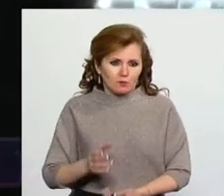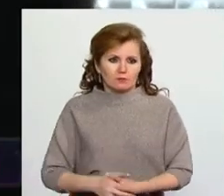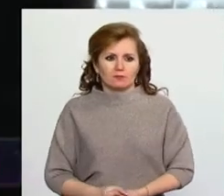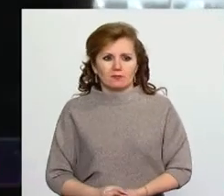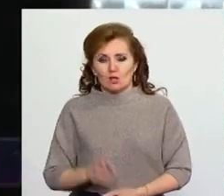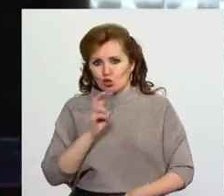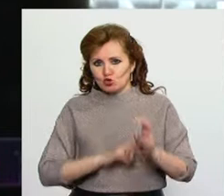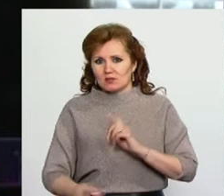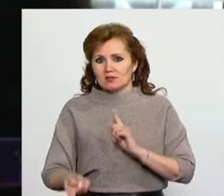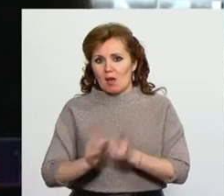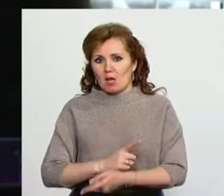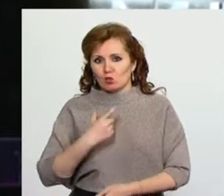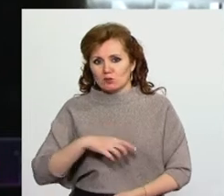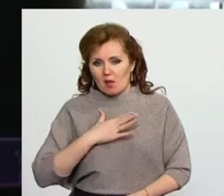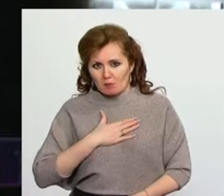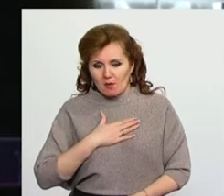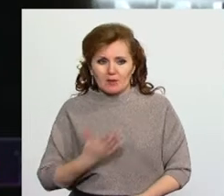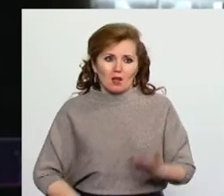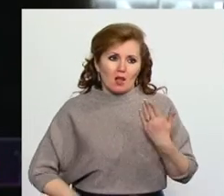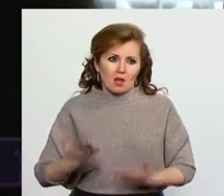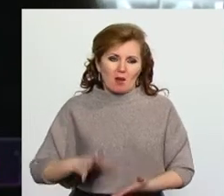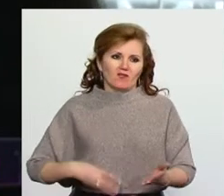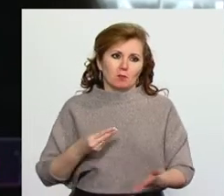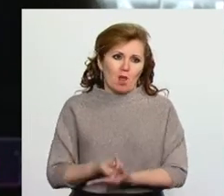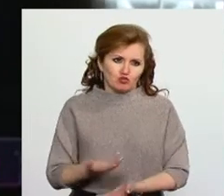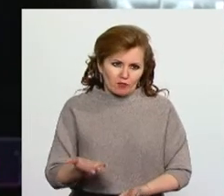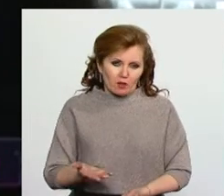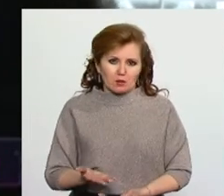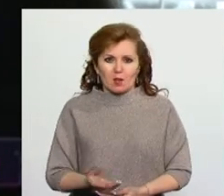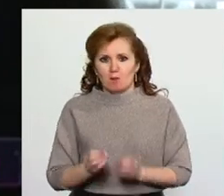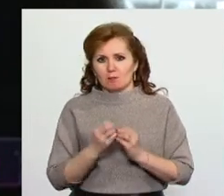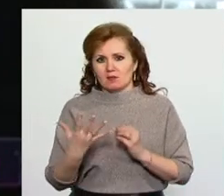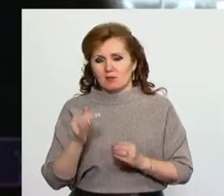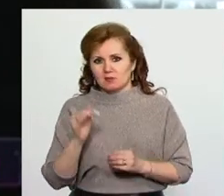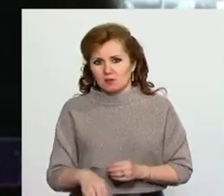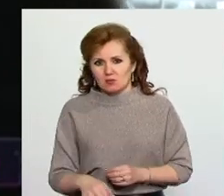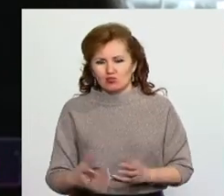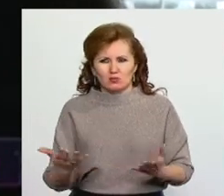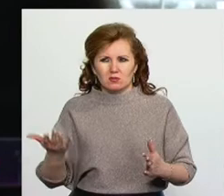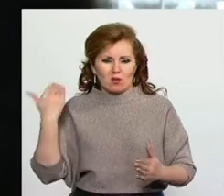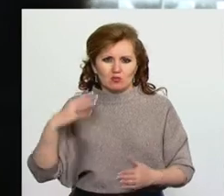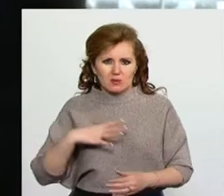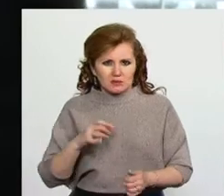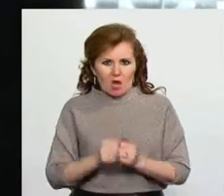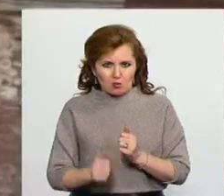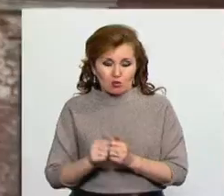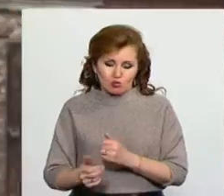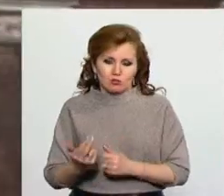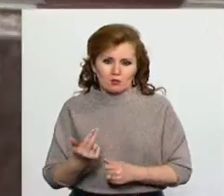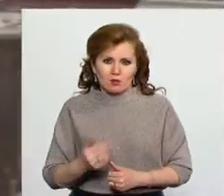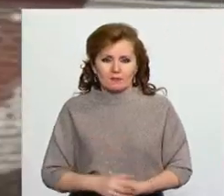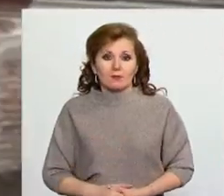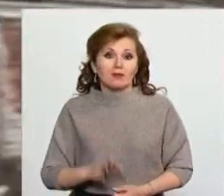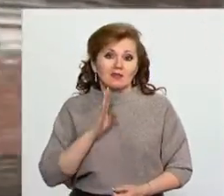Или отступные, да? Что такое было? Либо выплачиваете 15 тысяч, что ли, там было. За каждую, да? Да.